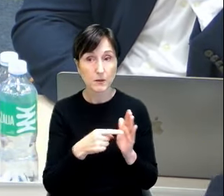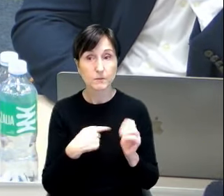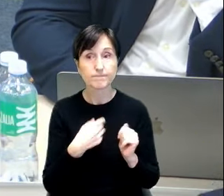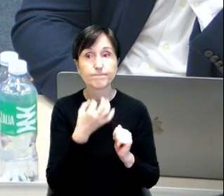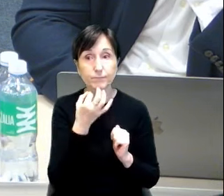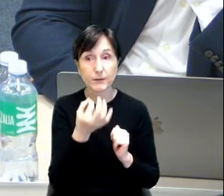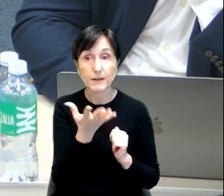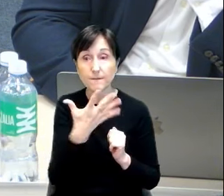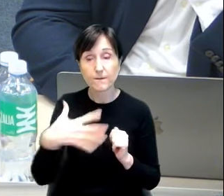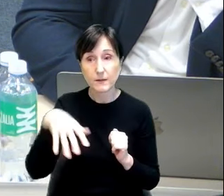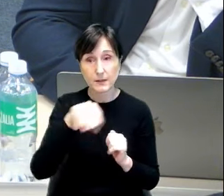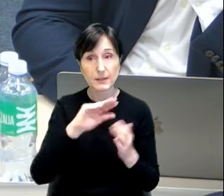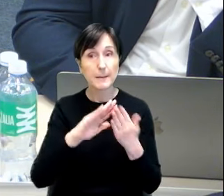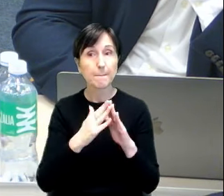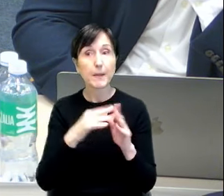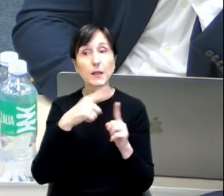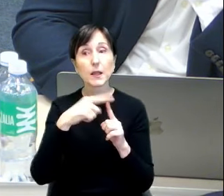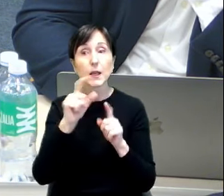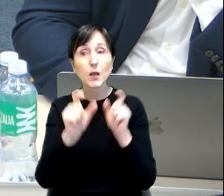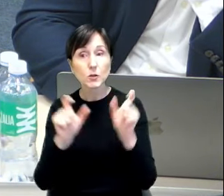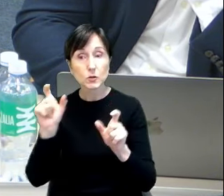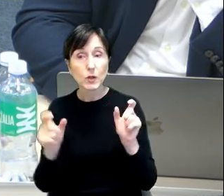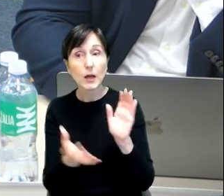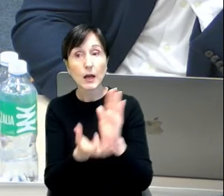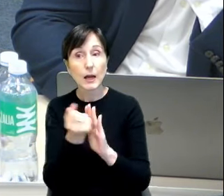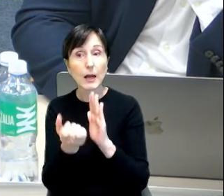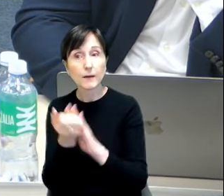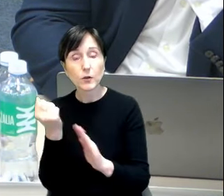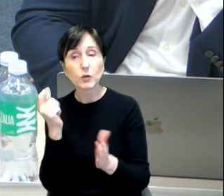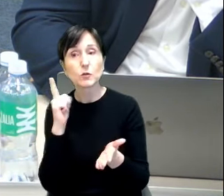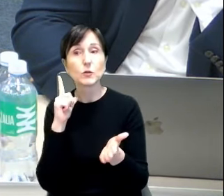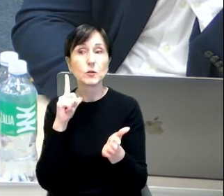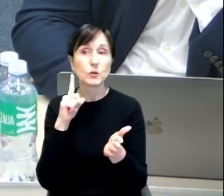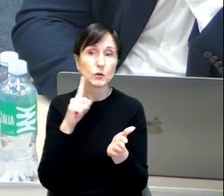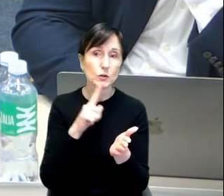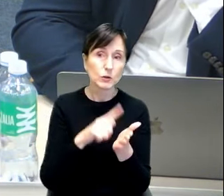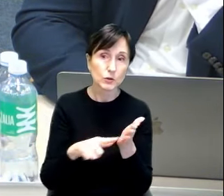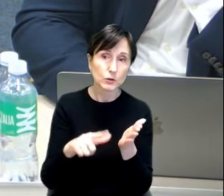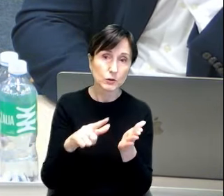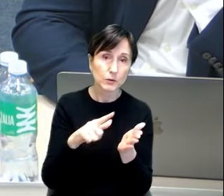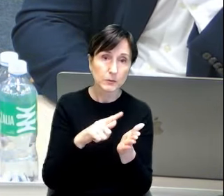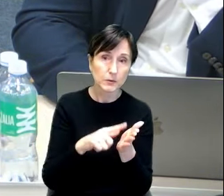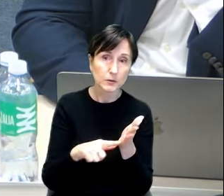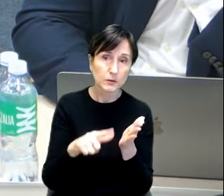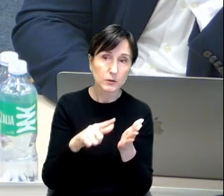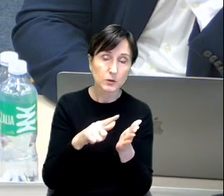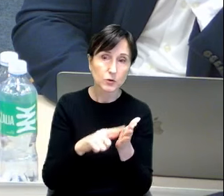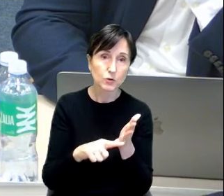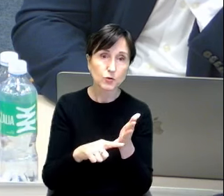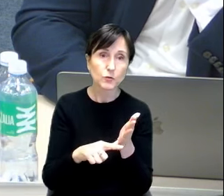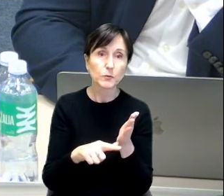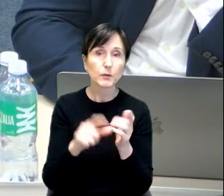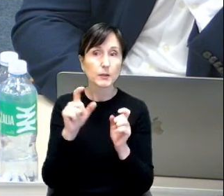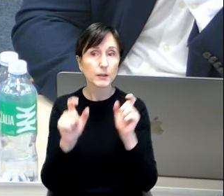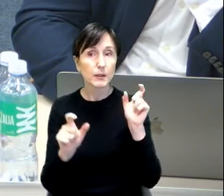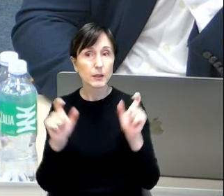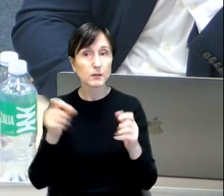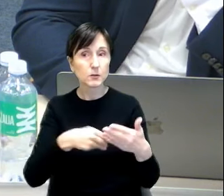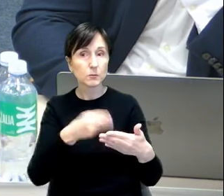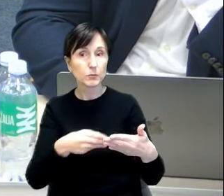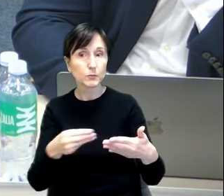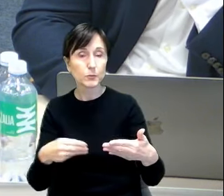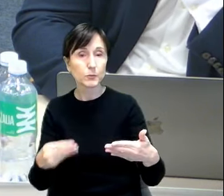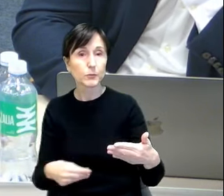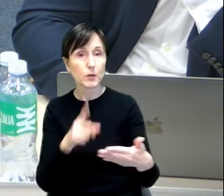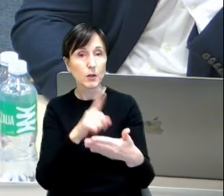miesto tarybos nariai gavo beveik 70 klaipėdos medicininės slaugos ligoninės darbuotojų pasirašytą laišką kuriame